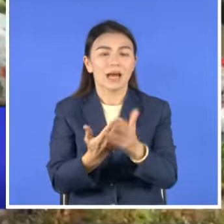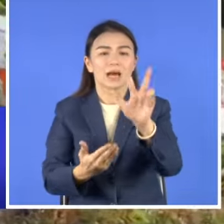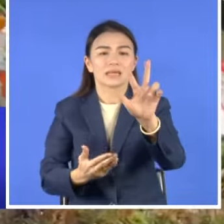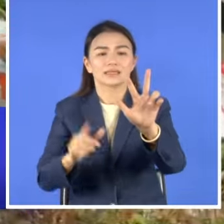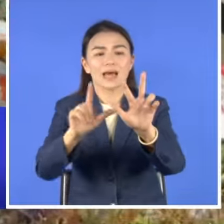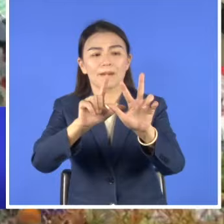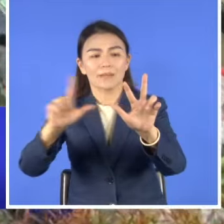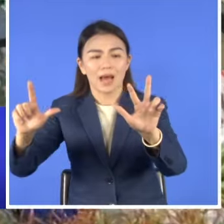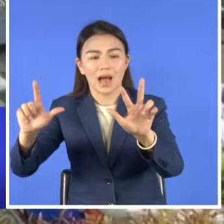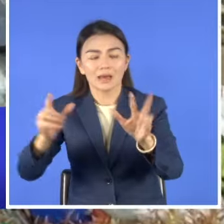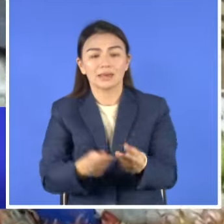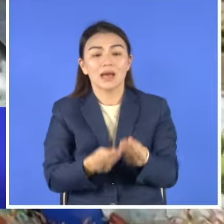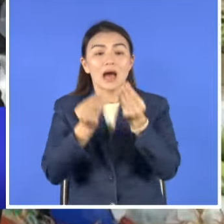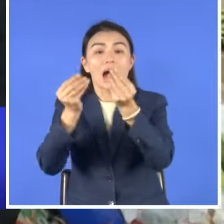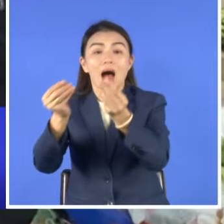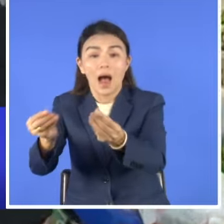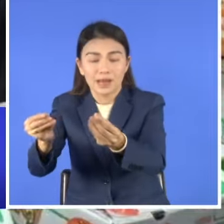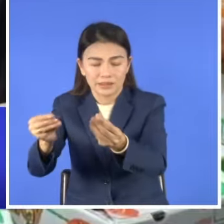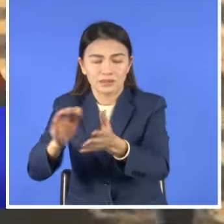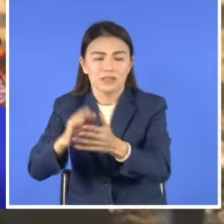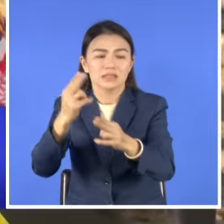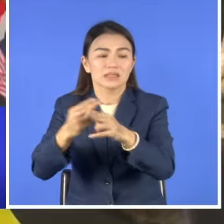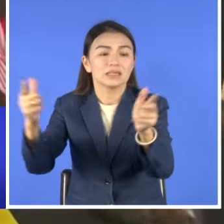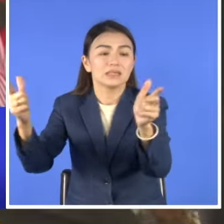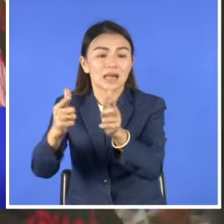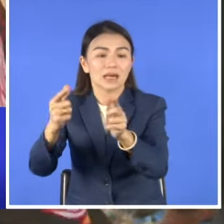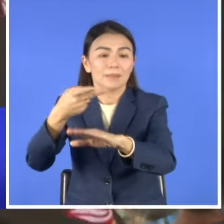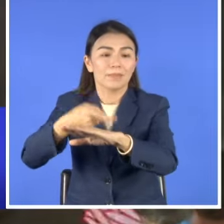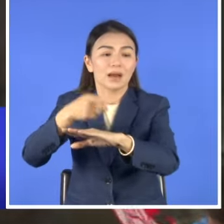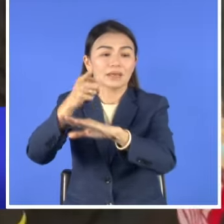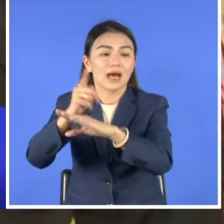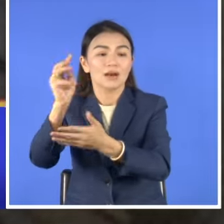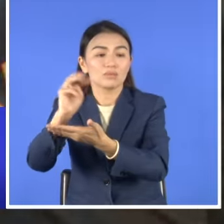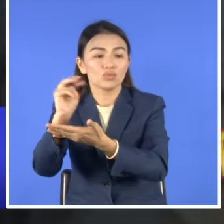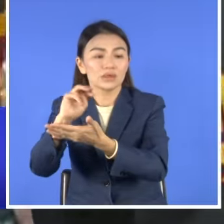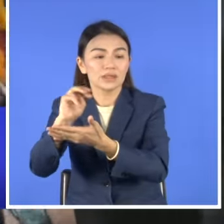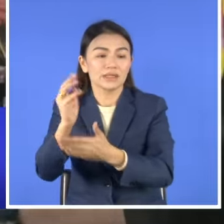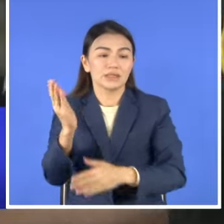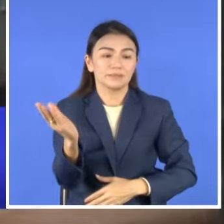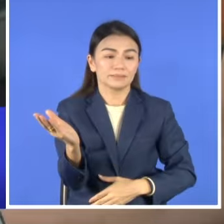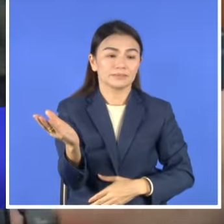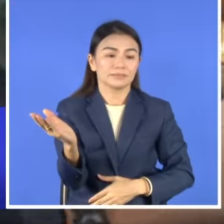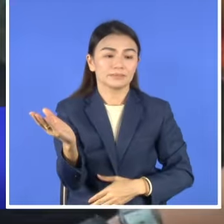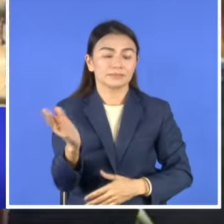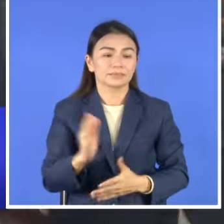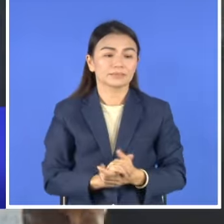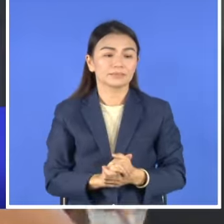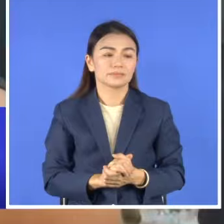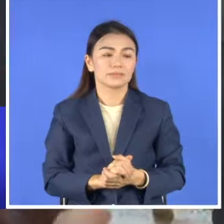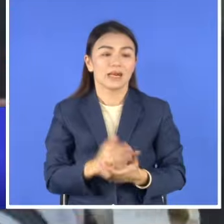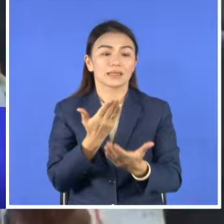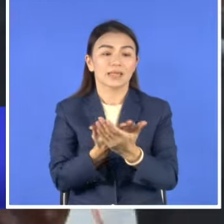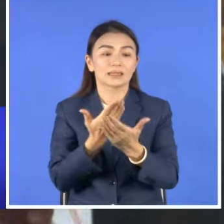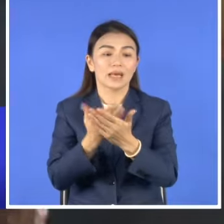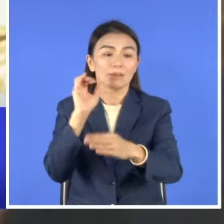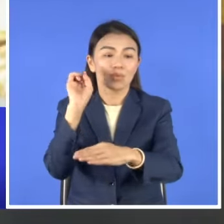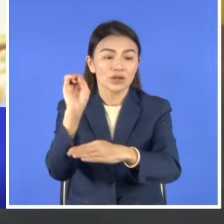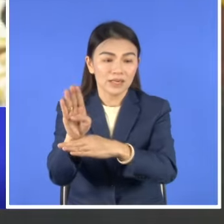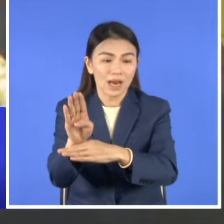กับคุณแสงเดือนชัยเลิศหรือว่าแม่เล็กประธานมูลนิธิอนุรักษ์ช้างและสิ่งแวดล้อมด้วยนะคะคือนำเงินไปบริจาคเนี่ย